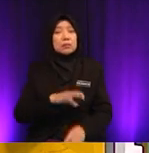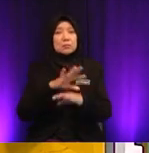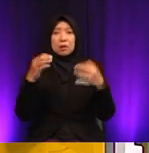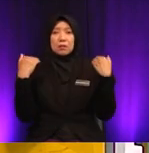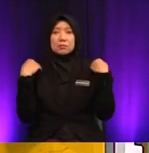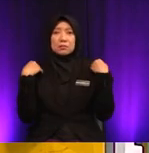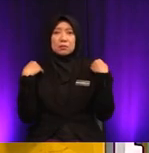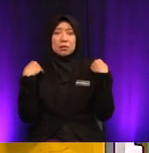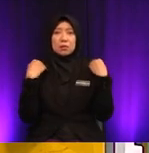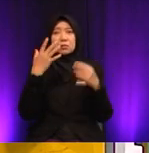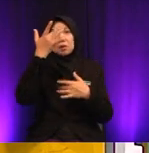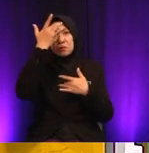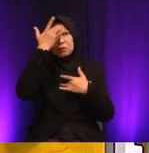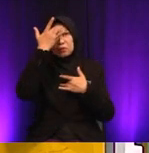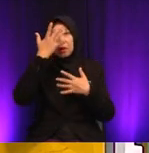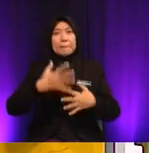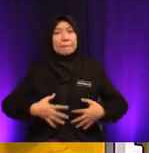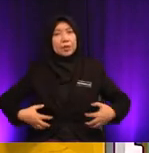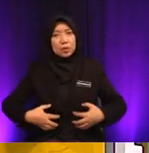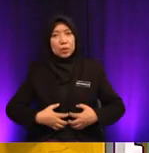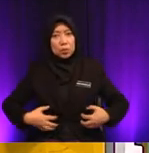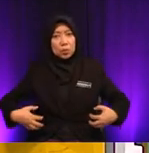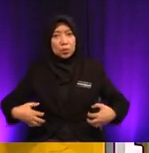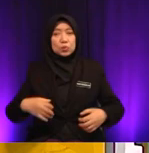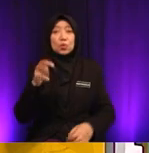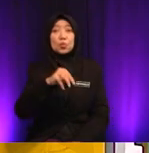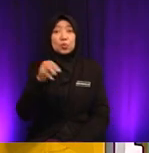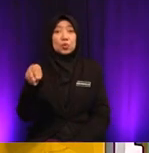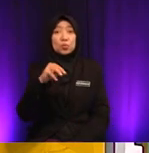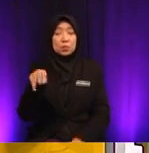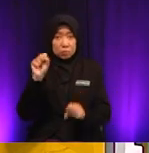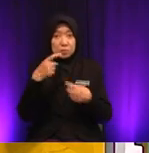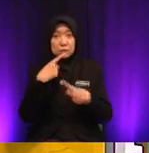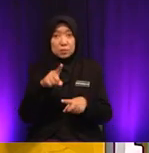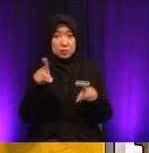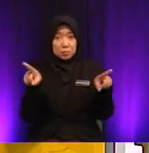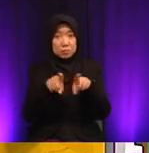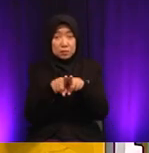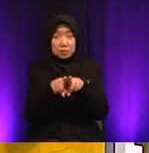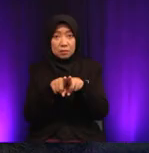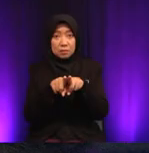semua jawaban di sini sama lah Adik kan murid-muri di luar sana jawaban saya teman